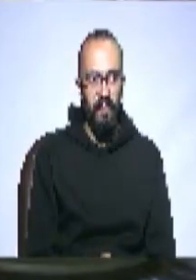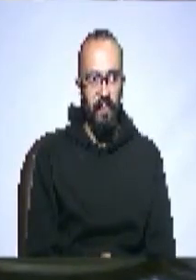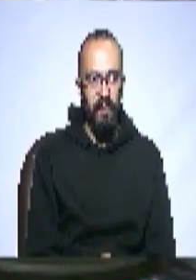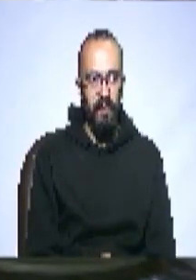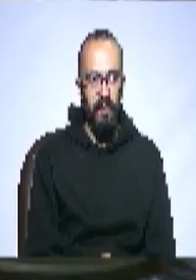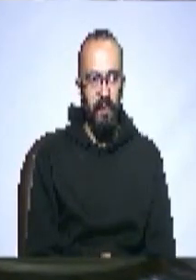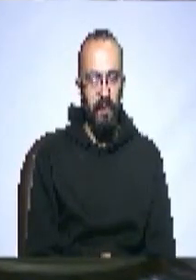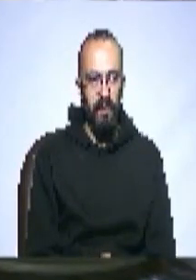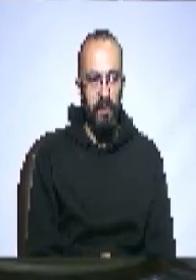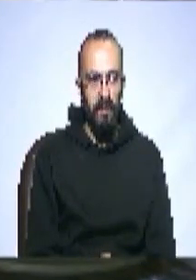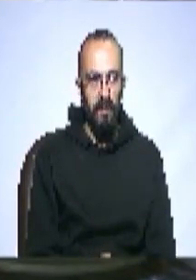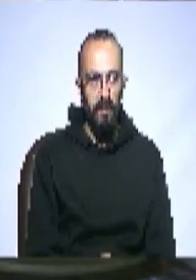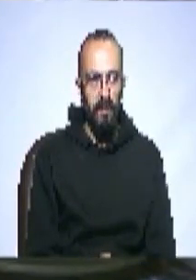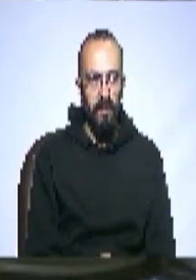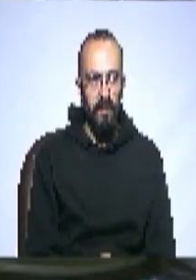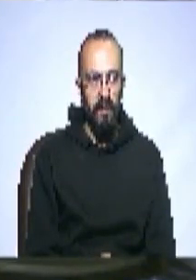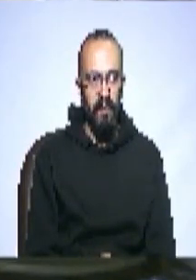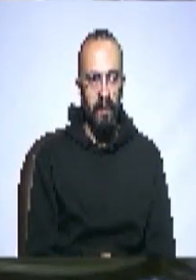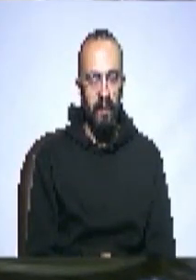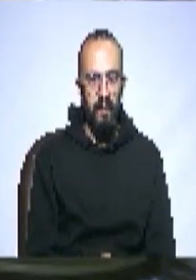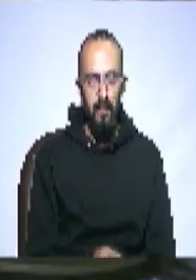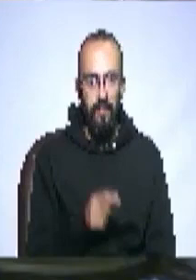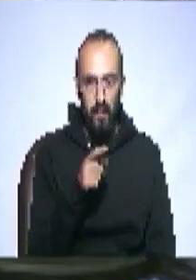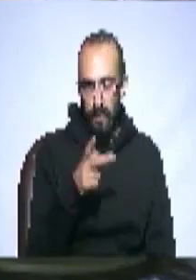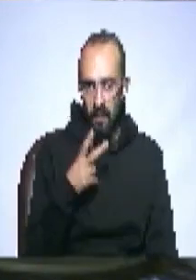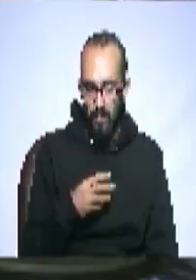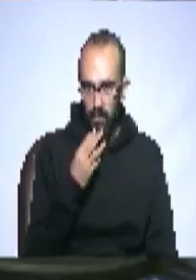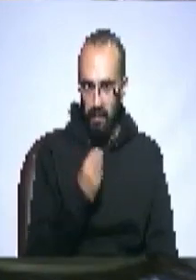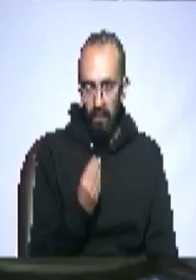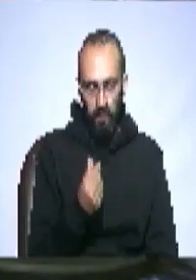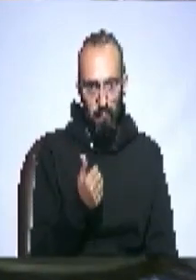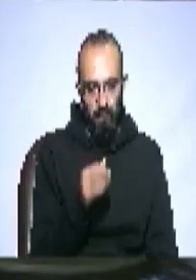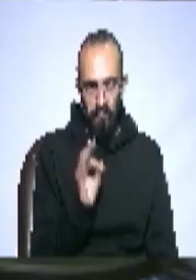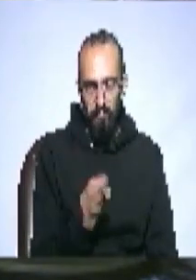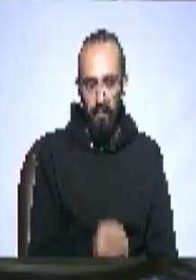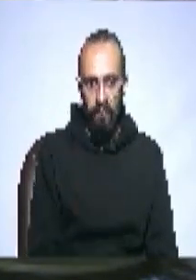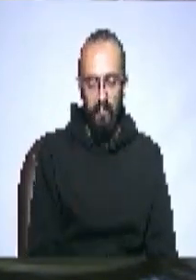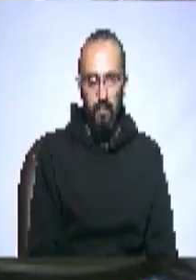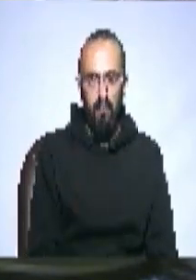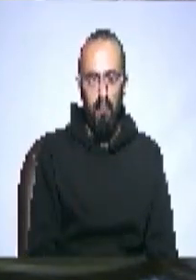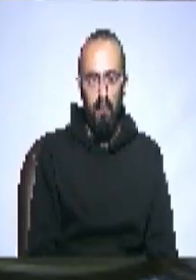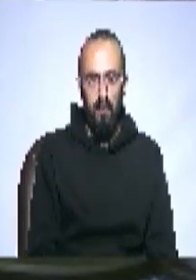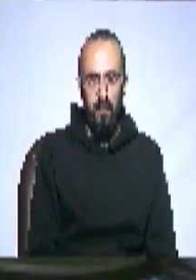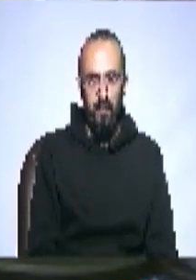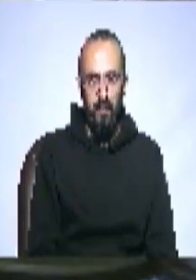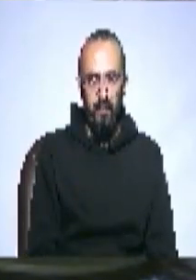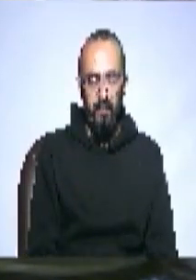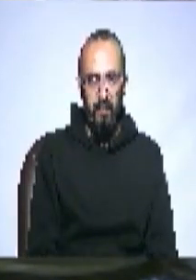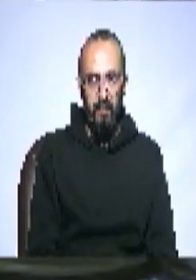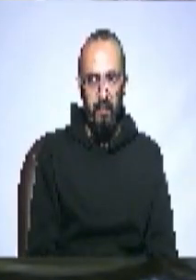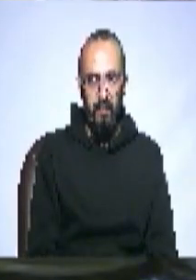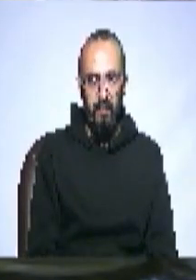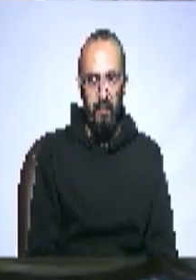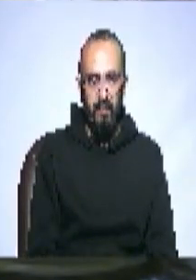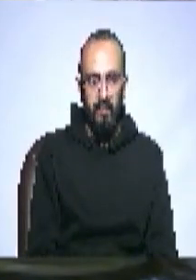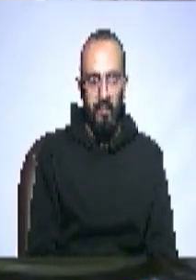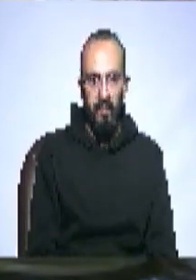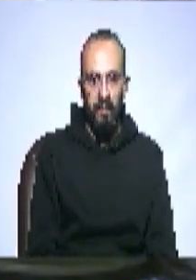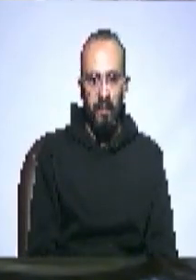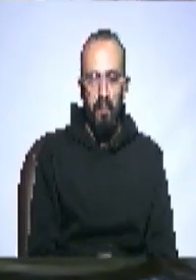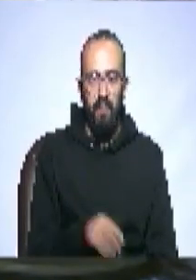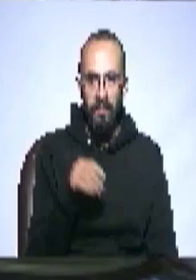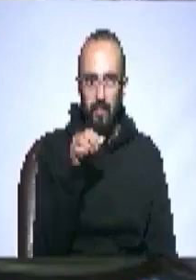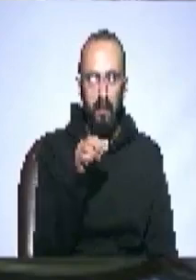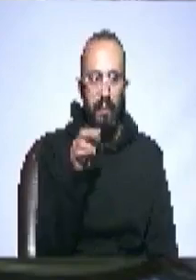دربوا المهلبية ده يا جماعة، المهلبية دي من الحاجات القيمة جدا والفخمة جدا. هنحط عليها كل واحدة كده تمراية كده ولا